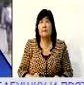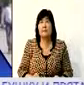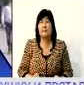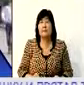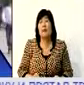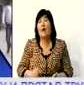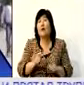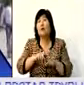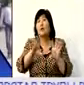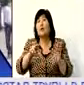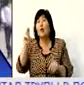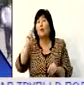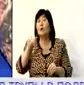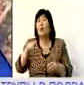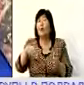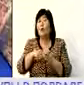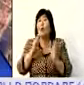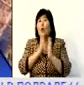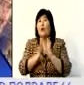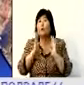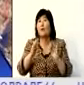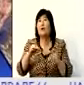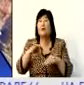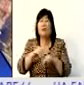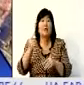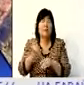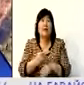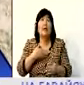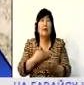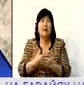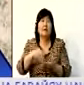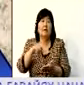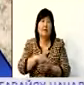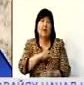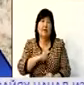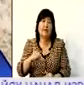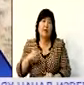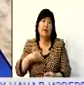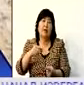К слову, такие учения в горпарке проводятся в области впервые. Инициаторами выступили